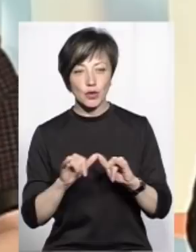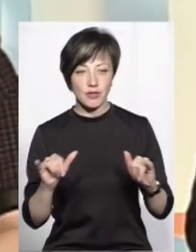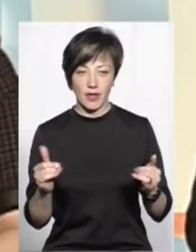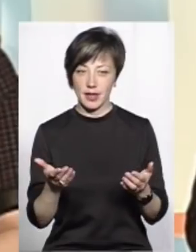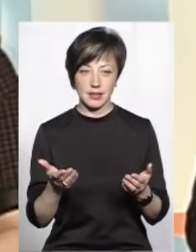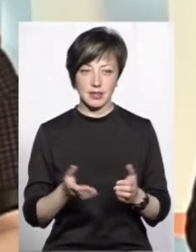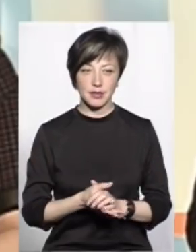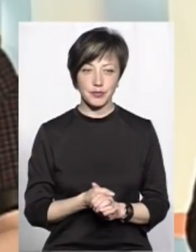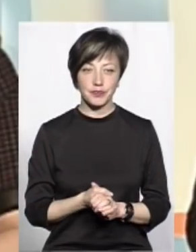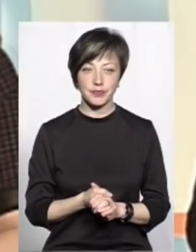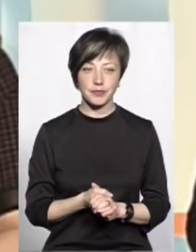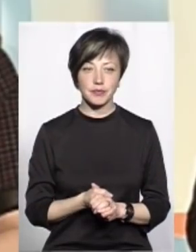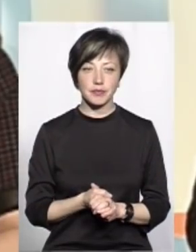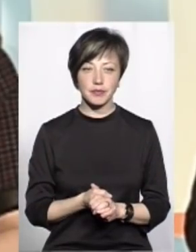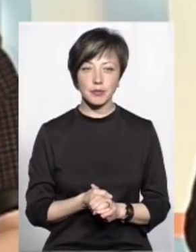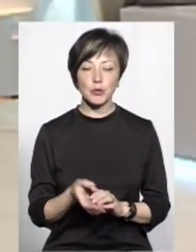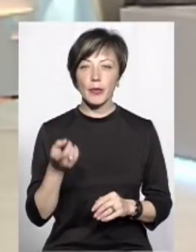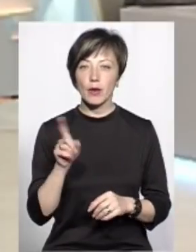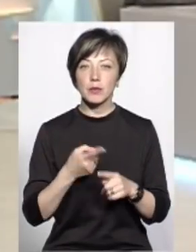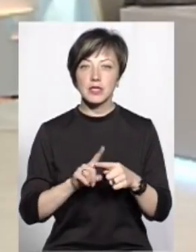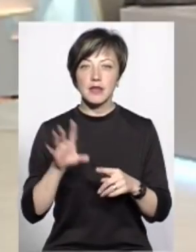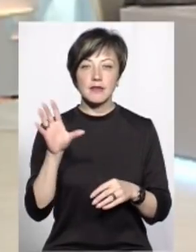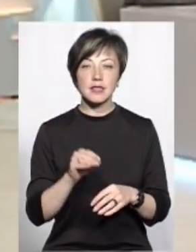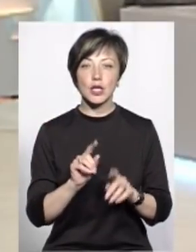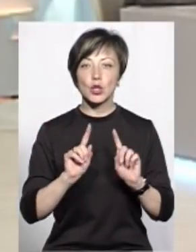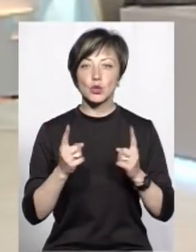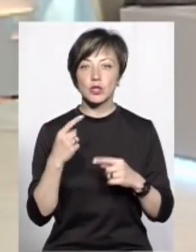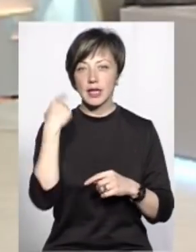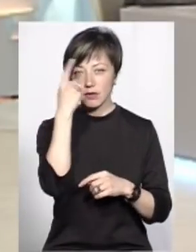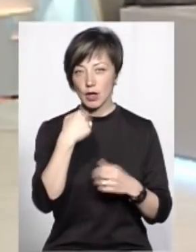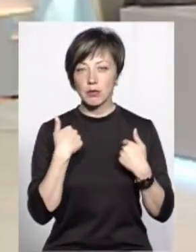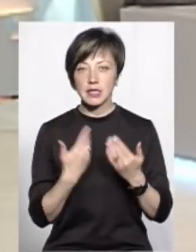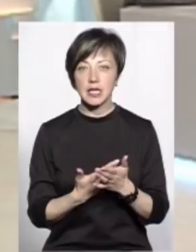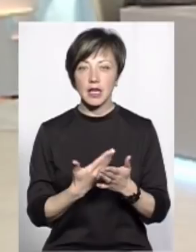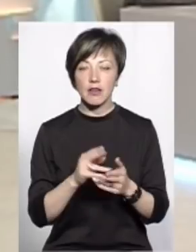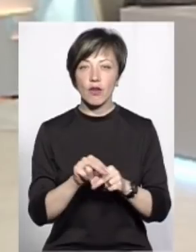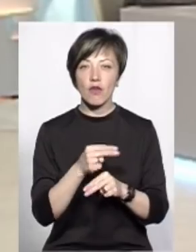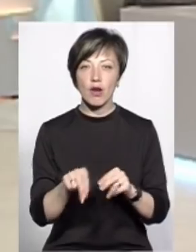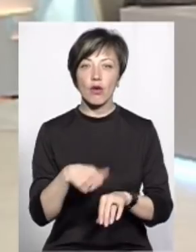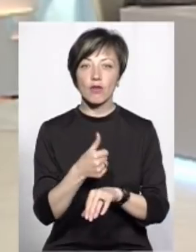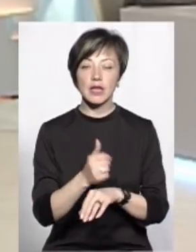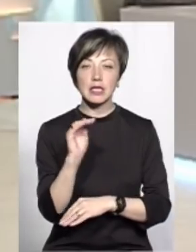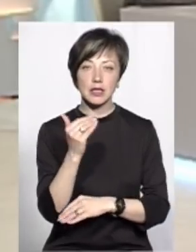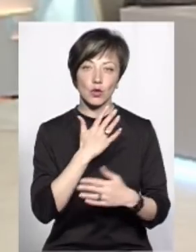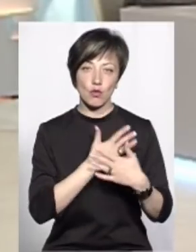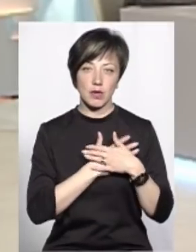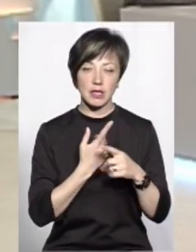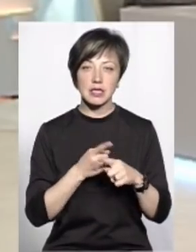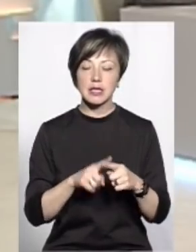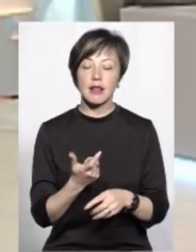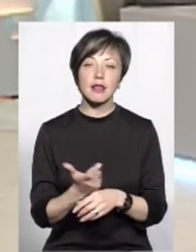розвивається. Тому це все дуже індивідуально, і мені здається, що виховання головне – дитину любити.